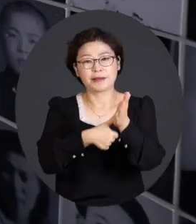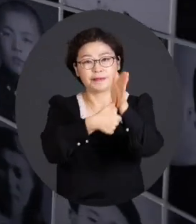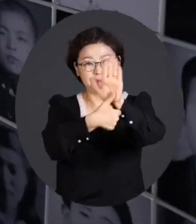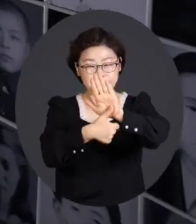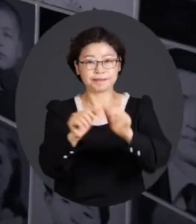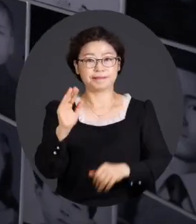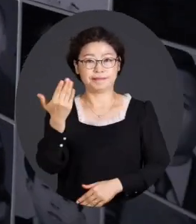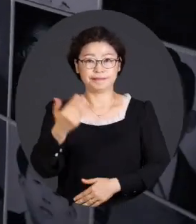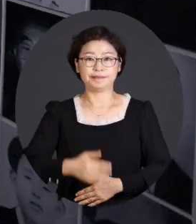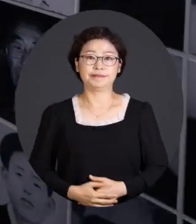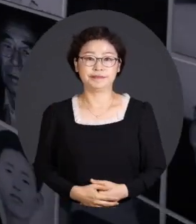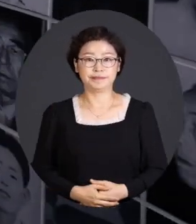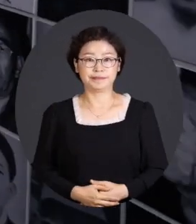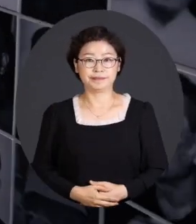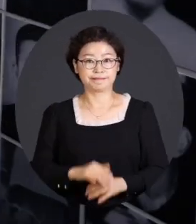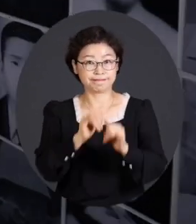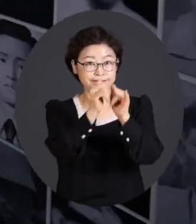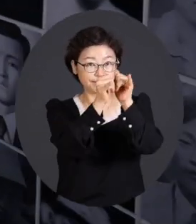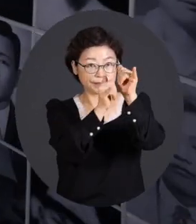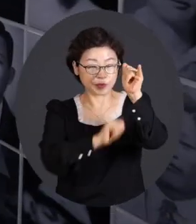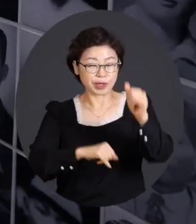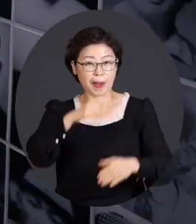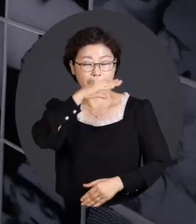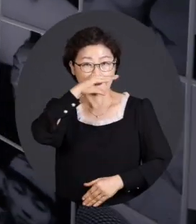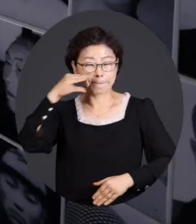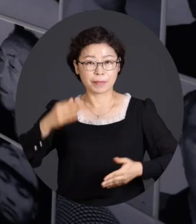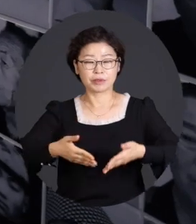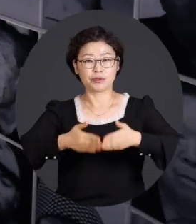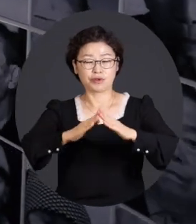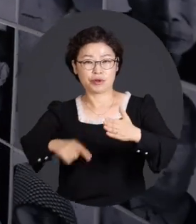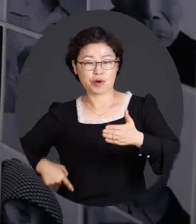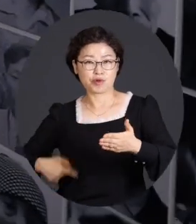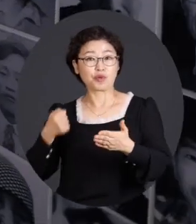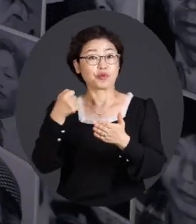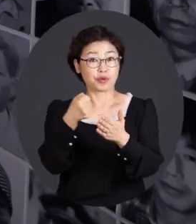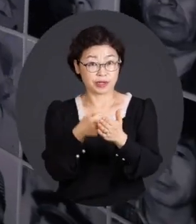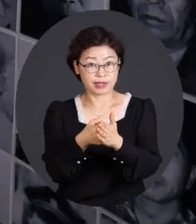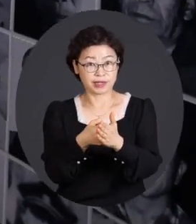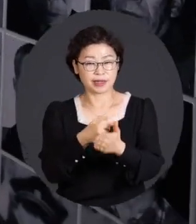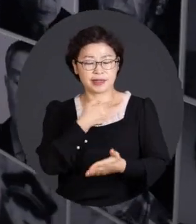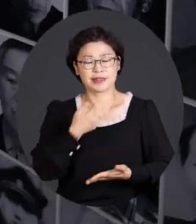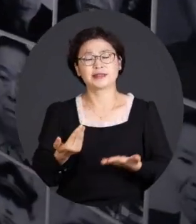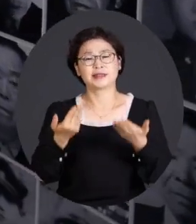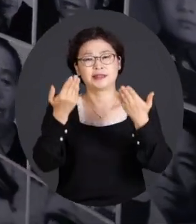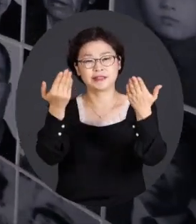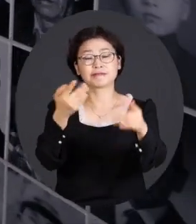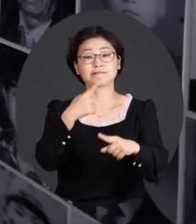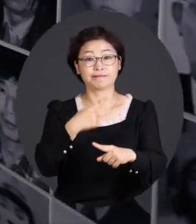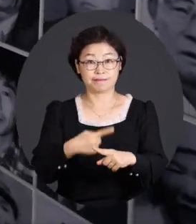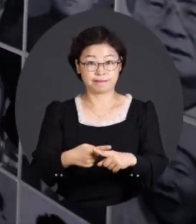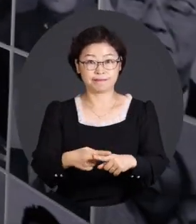되었습니다. 역사를 바로 세우려는 용기이자 희생이었습니다.